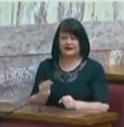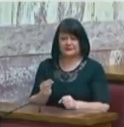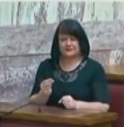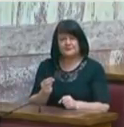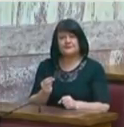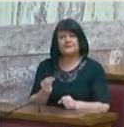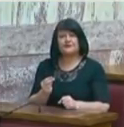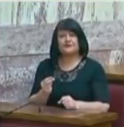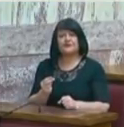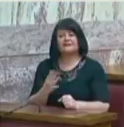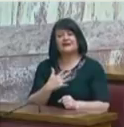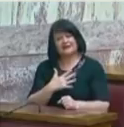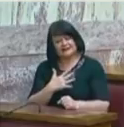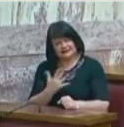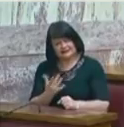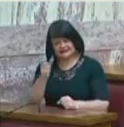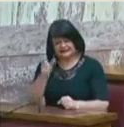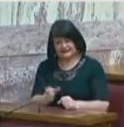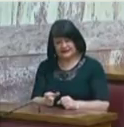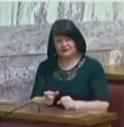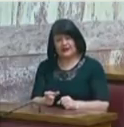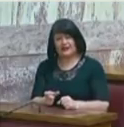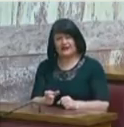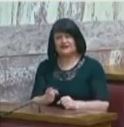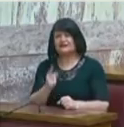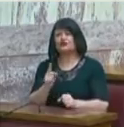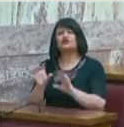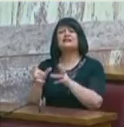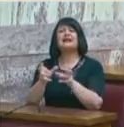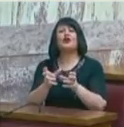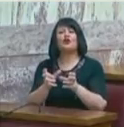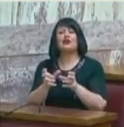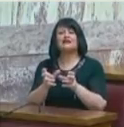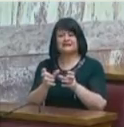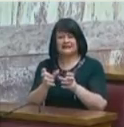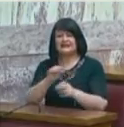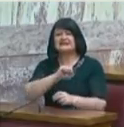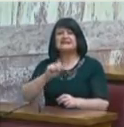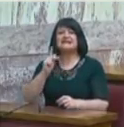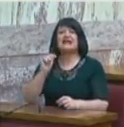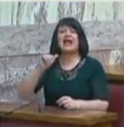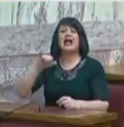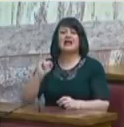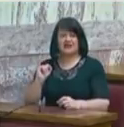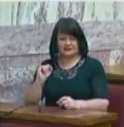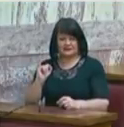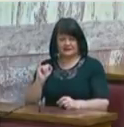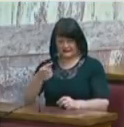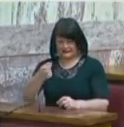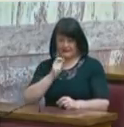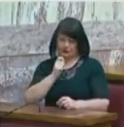ένας συμπαθής κατά τα άλλα τηλεσχολιαστής στην τηλεόραση του Sky, ο οποίος μας είπε ότι